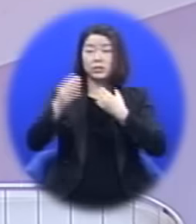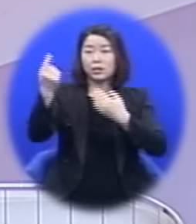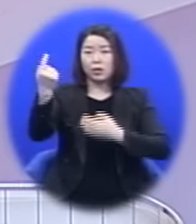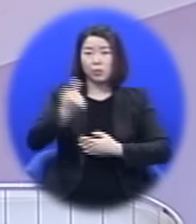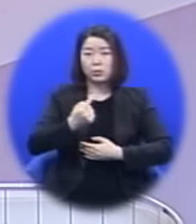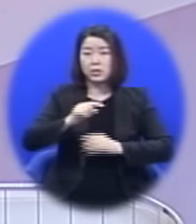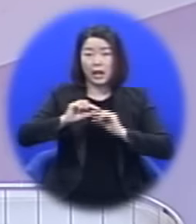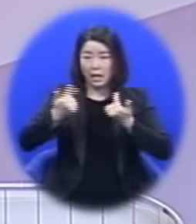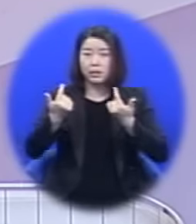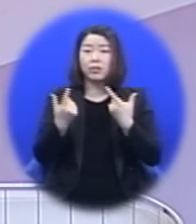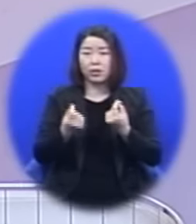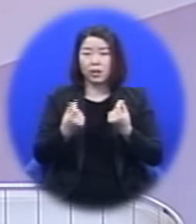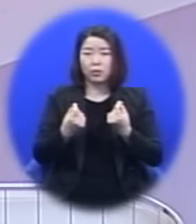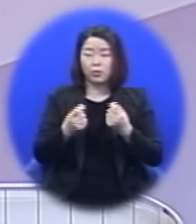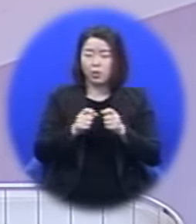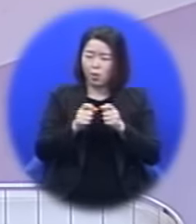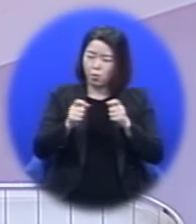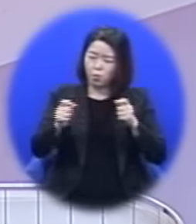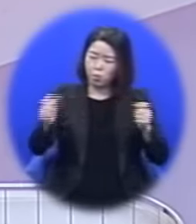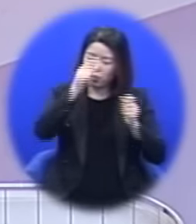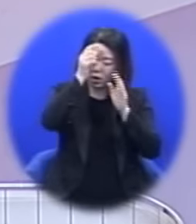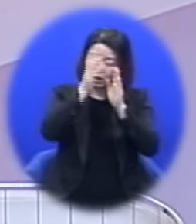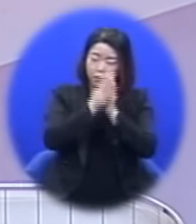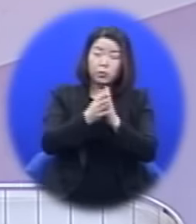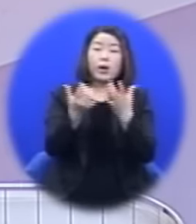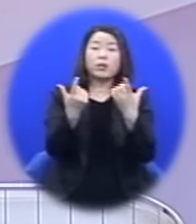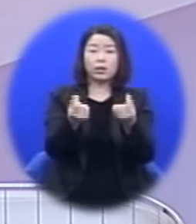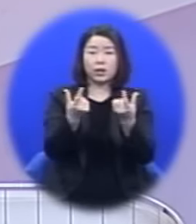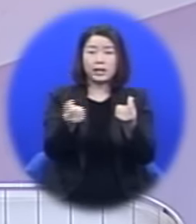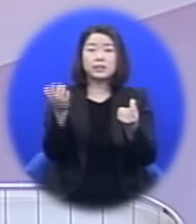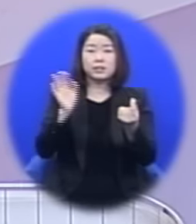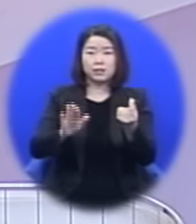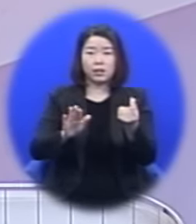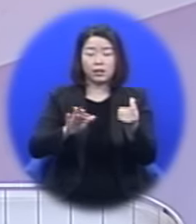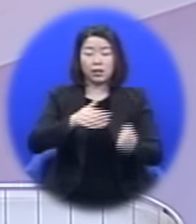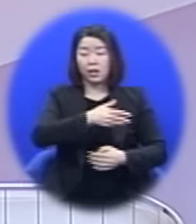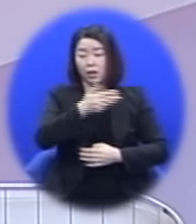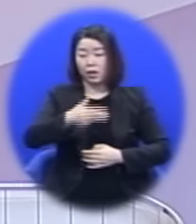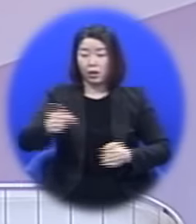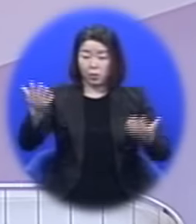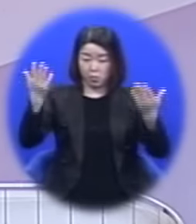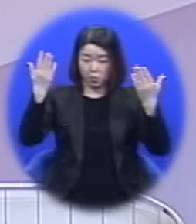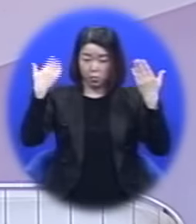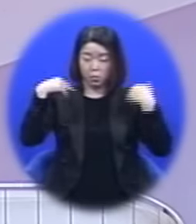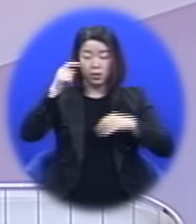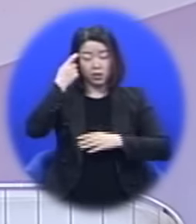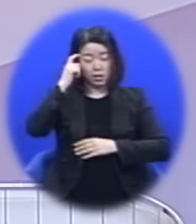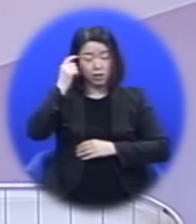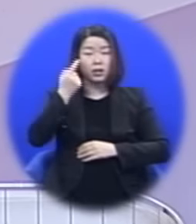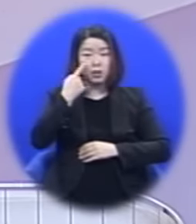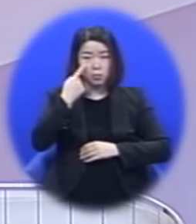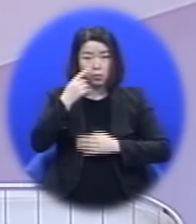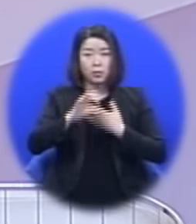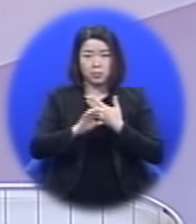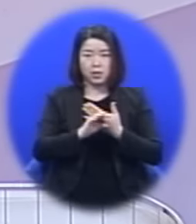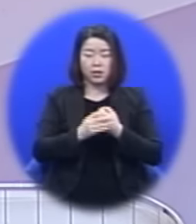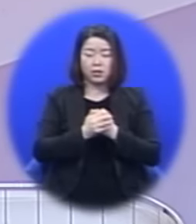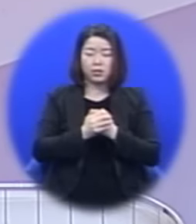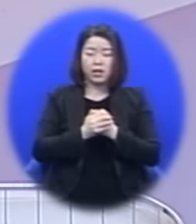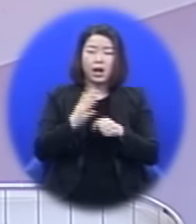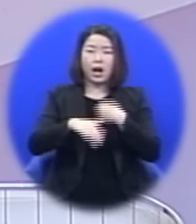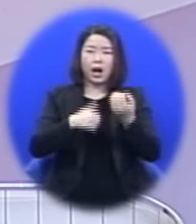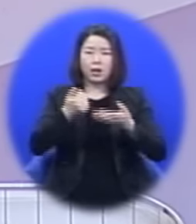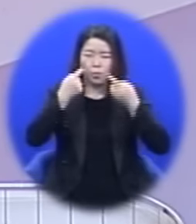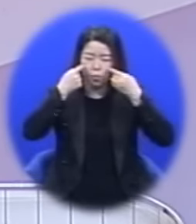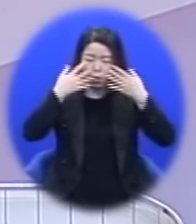같고 그렇게 오래 기도한 것만 같은데 지나고 보면 하나님은 정확하시고 우리가